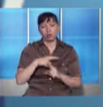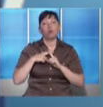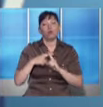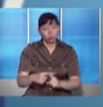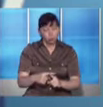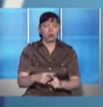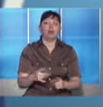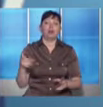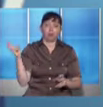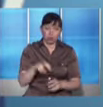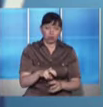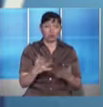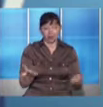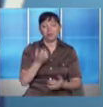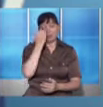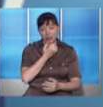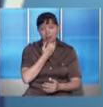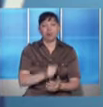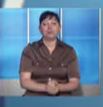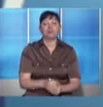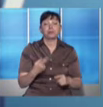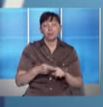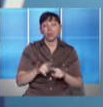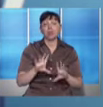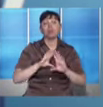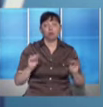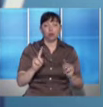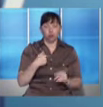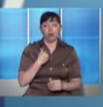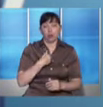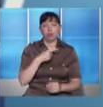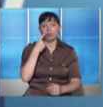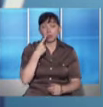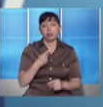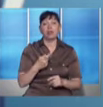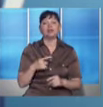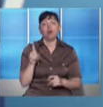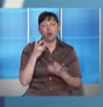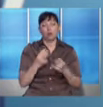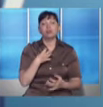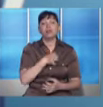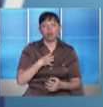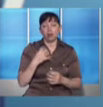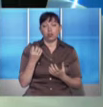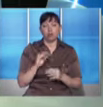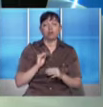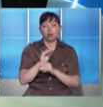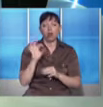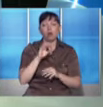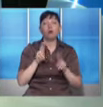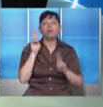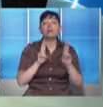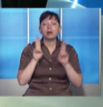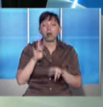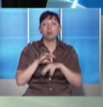la dezbateri. Acestea fiind spuse, cred că este important, ca să vă aduc la cunoștință regulamentul desfășurării acestor